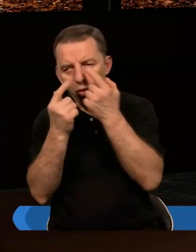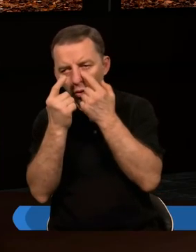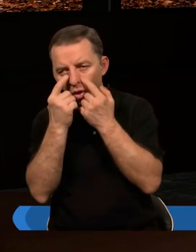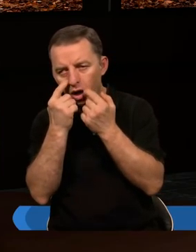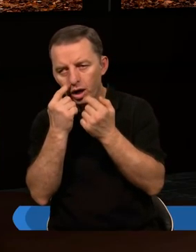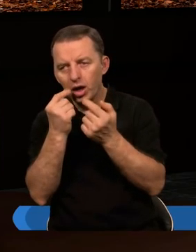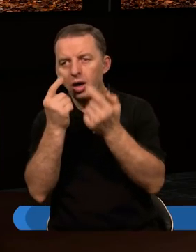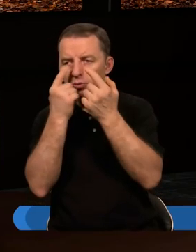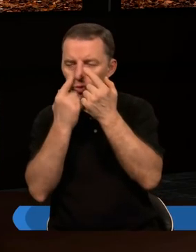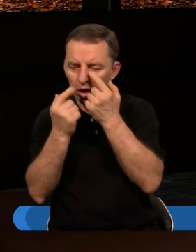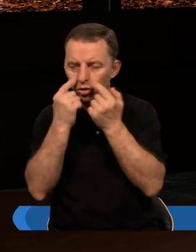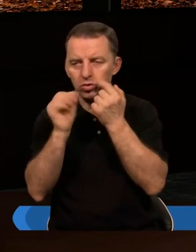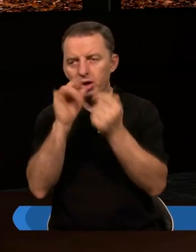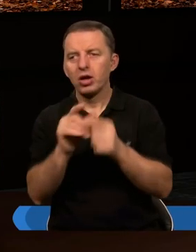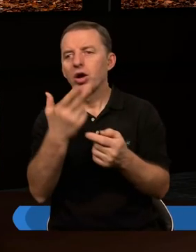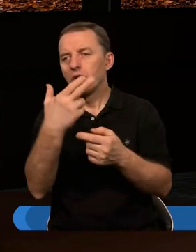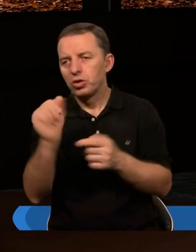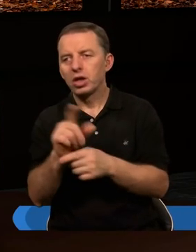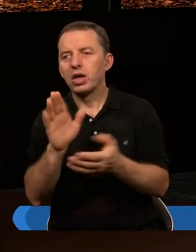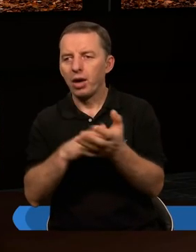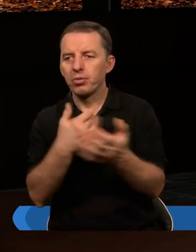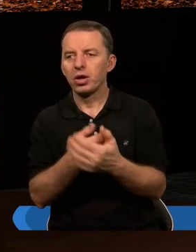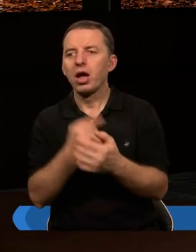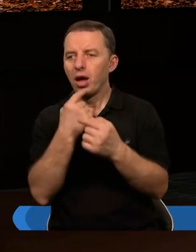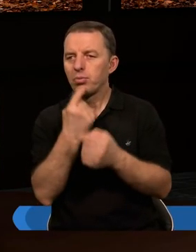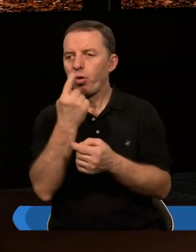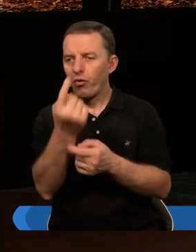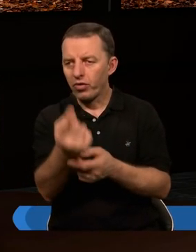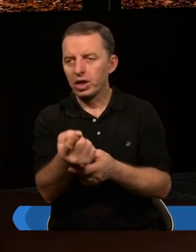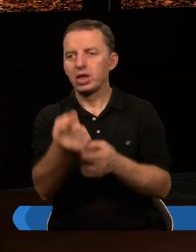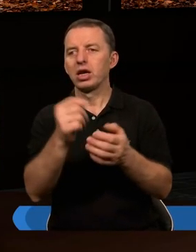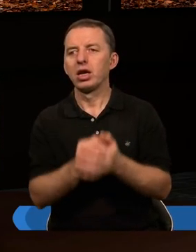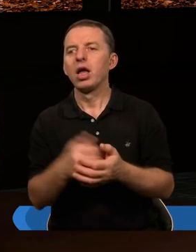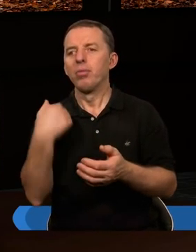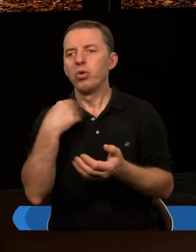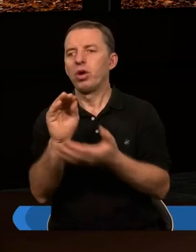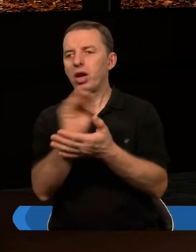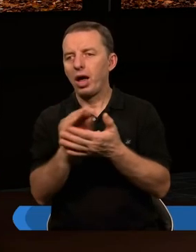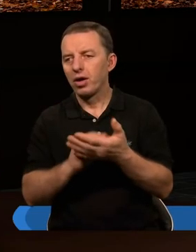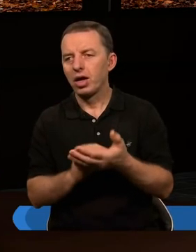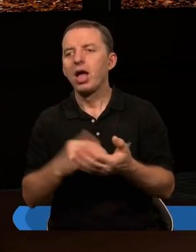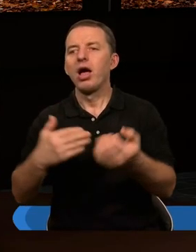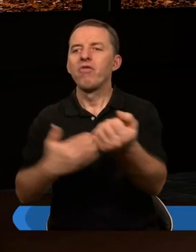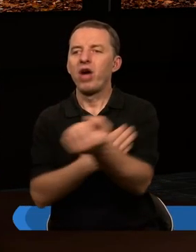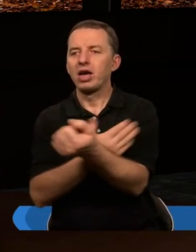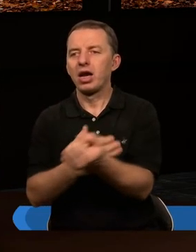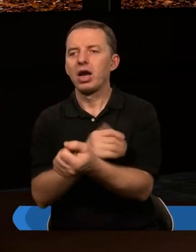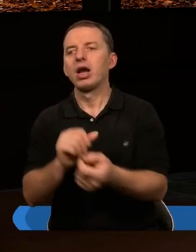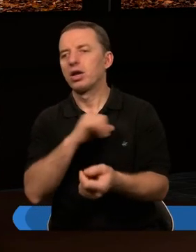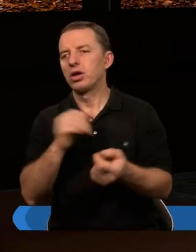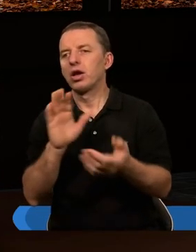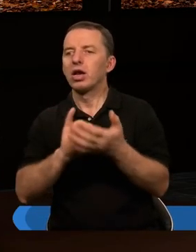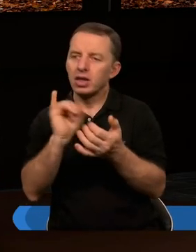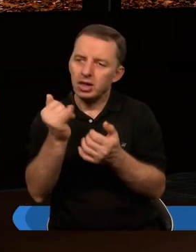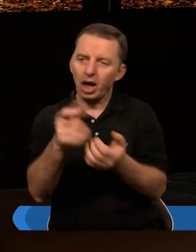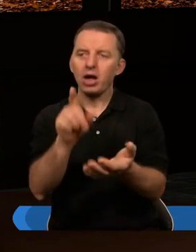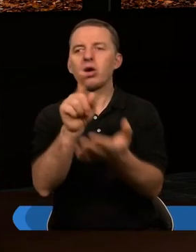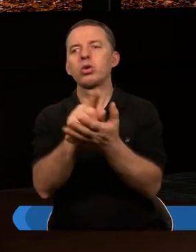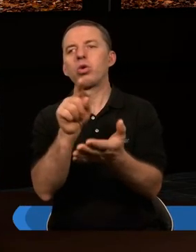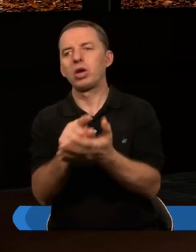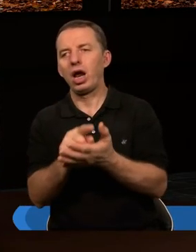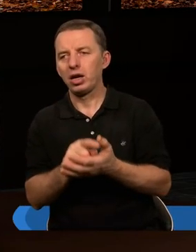płakać z płaczącymi, niż na przykład, tak jak powiedziałaś, tam też było napisane, weselić się na przykład z jakiegoś